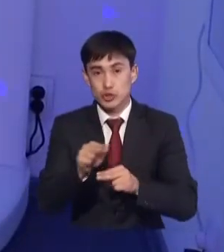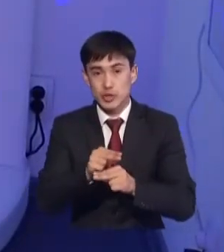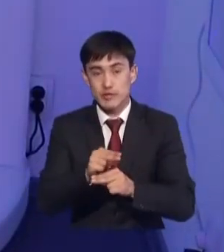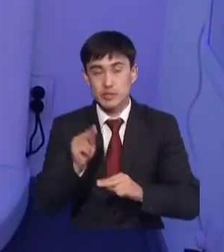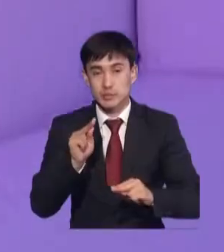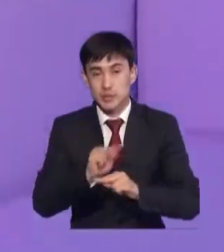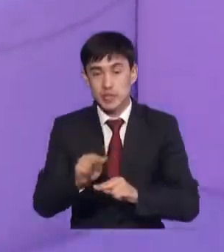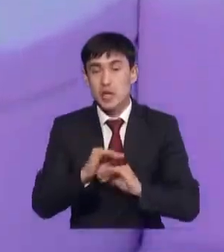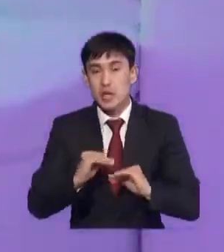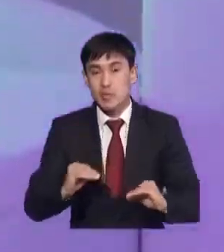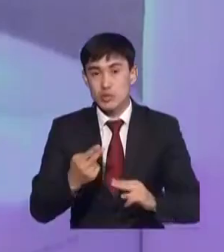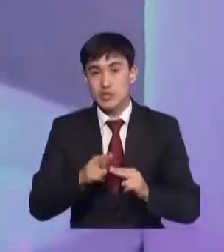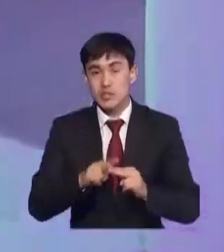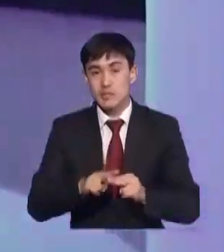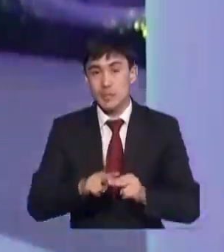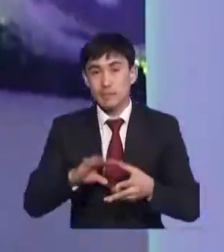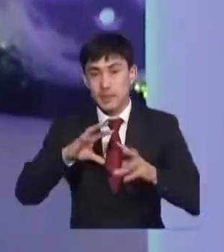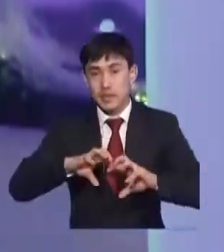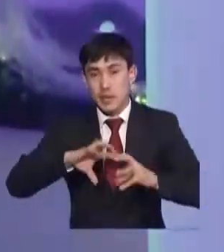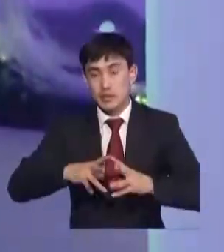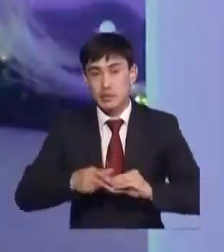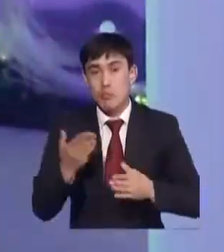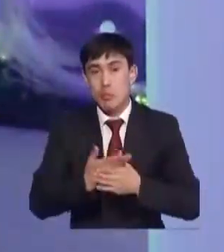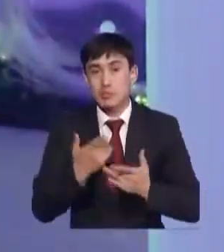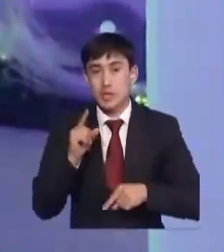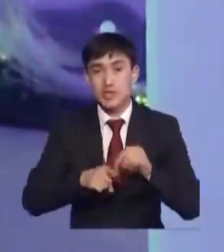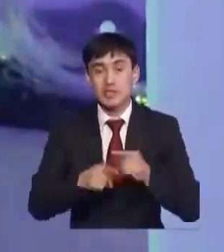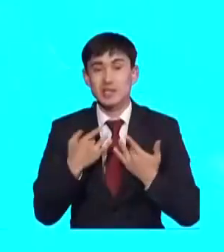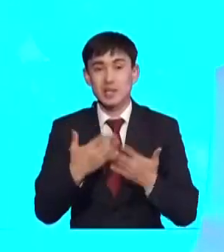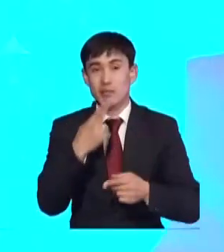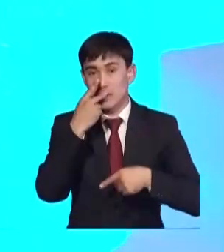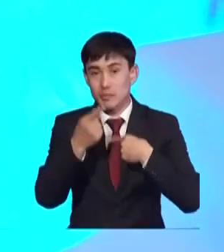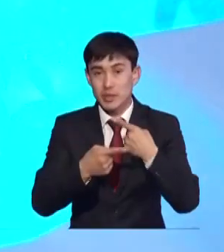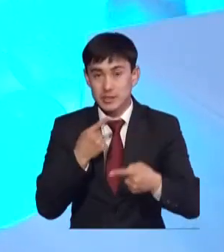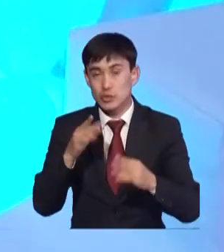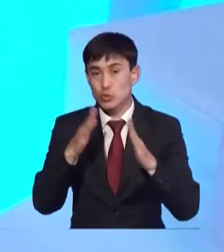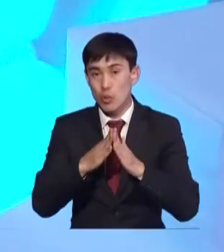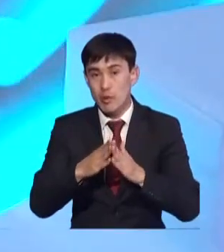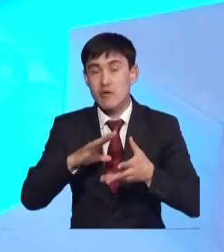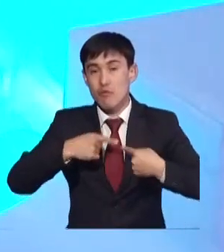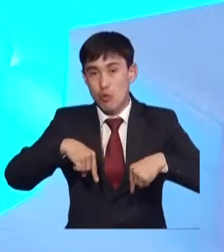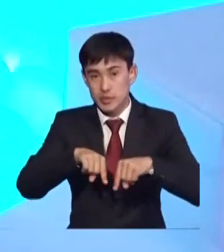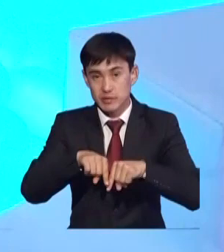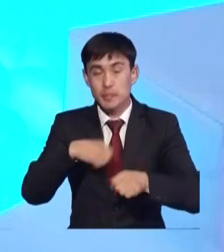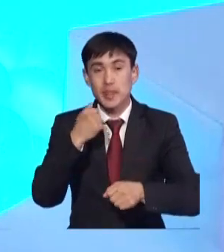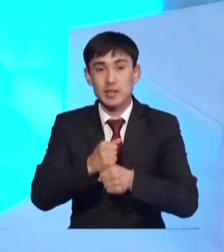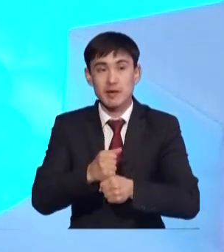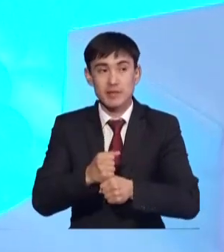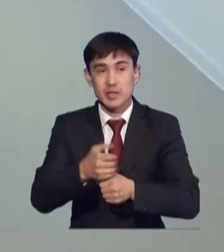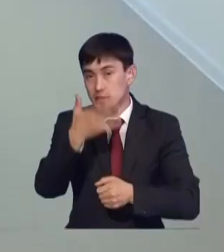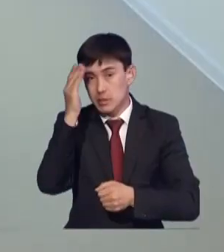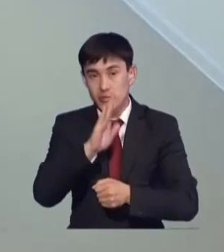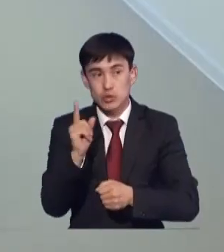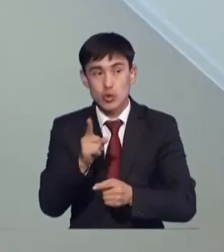и воспитании ребёнка с этим диагнозом помощь родителей требуется в их адаптации не только дома но и в обществе главное стоит не